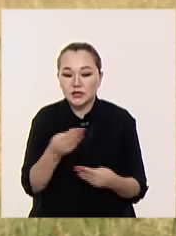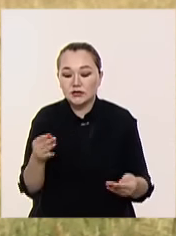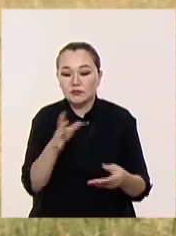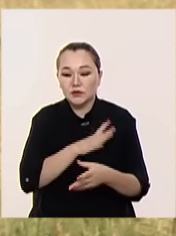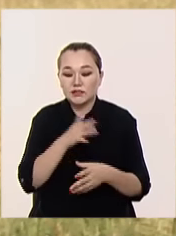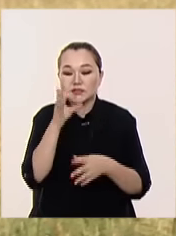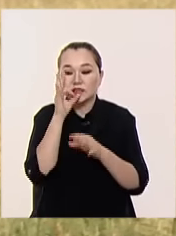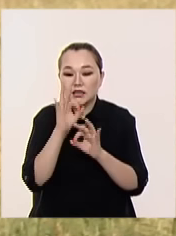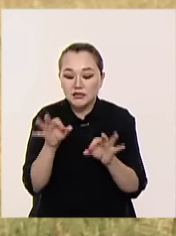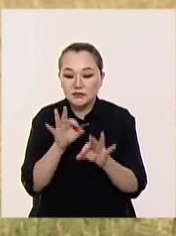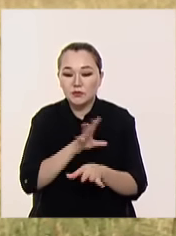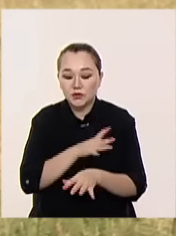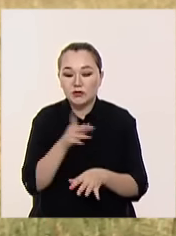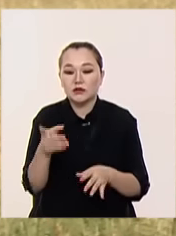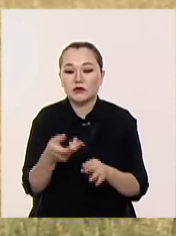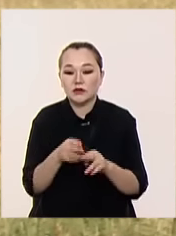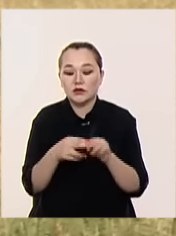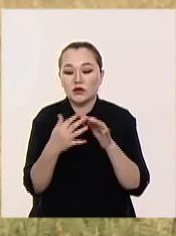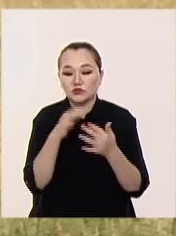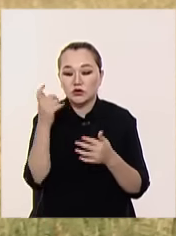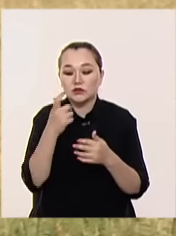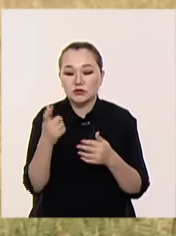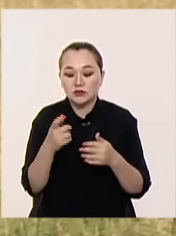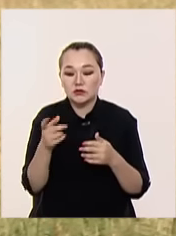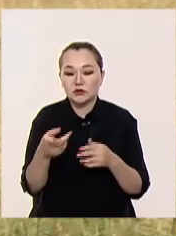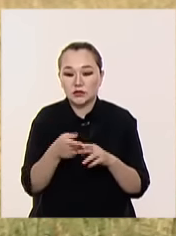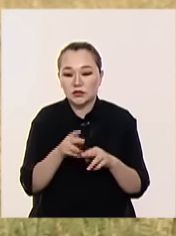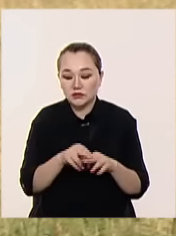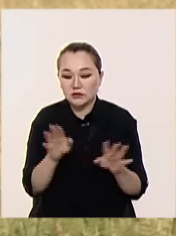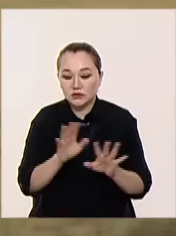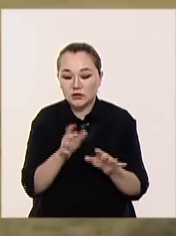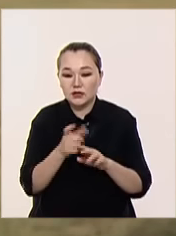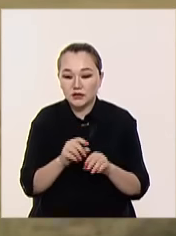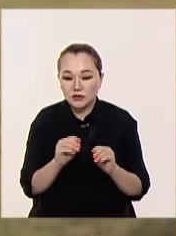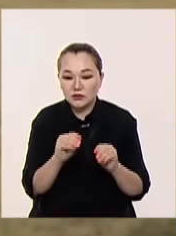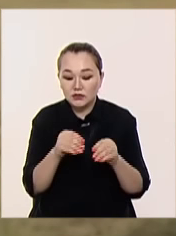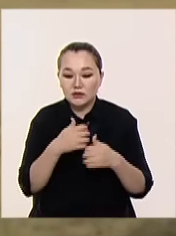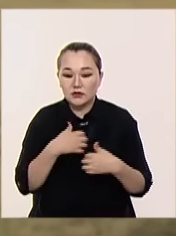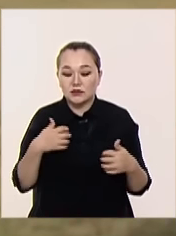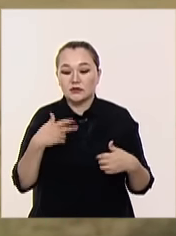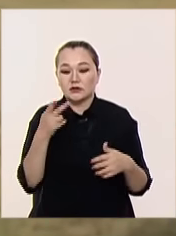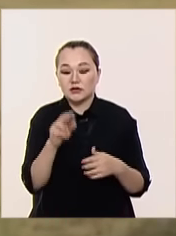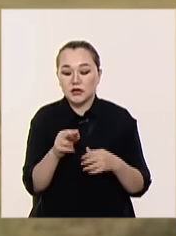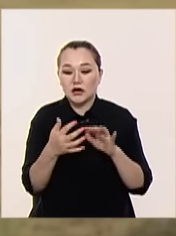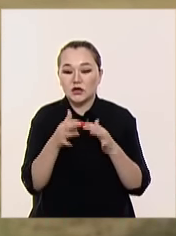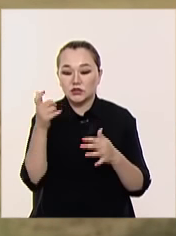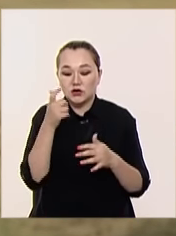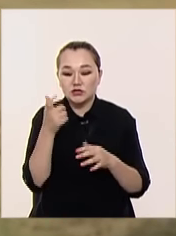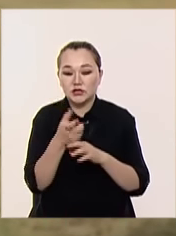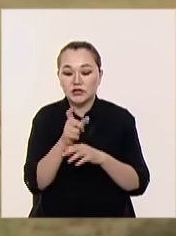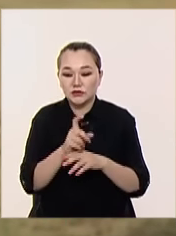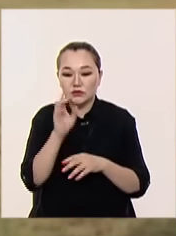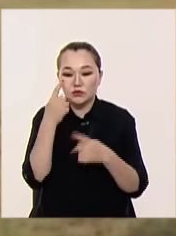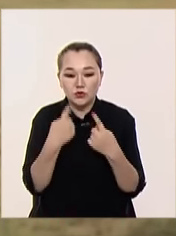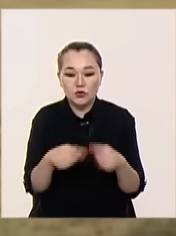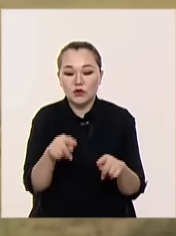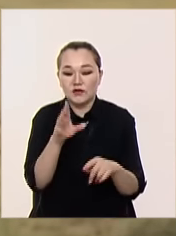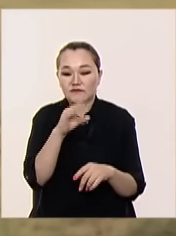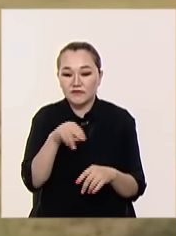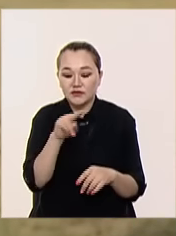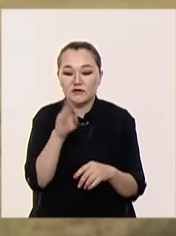олар айтып жатыр. А бұл ауыл шаруашылығы беретін жер емес қой? Бұл жайылым жер. Ол ауыл шаруашылығы мақсатында берілетін жер бөлек болады ол.